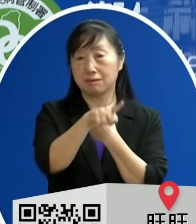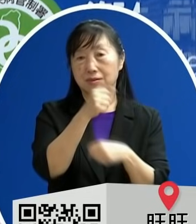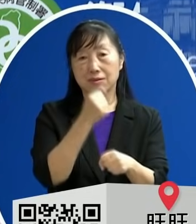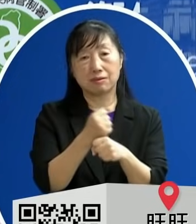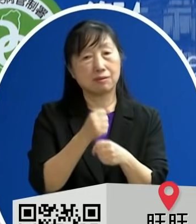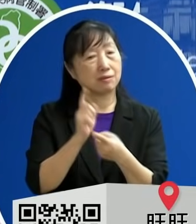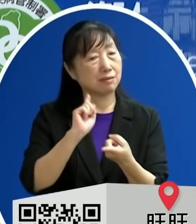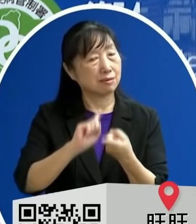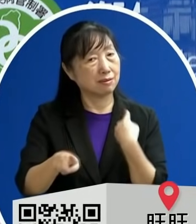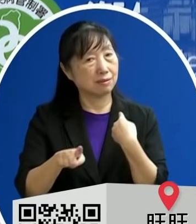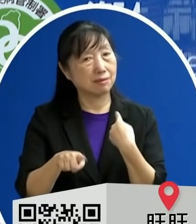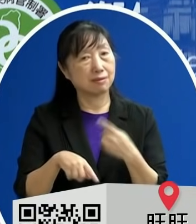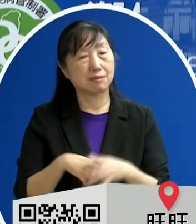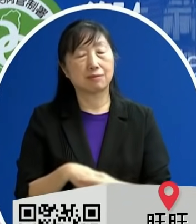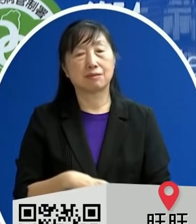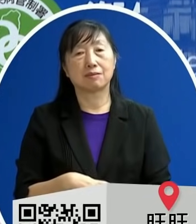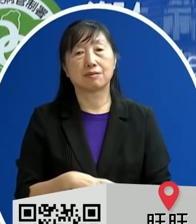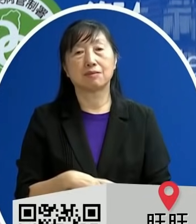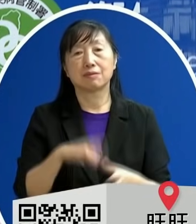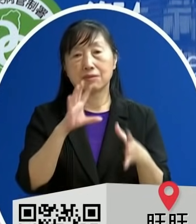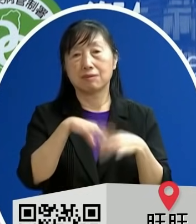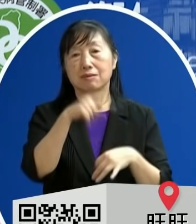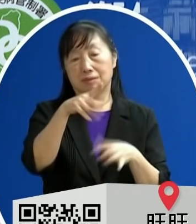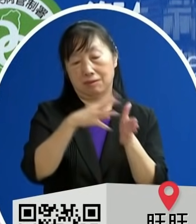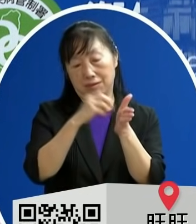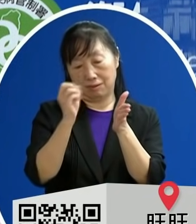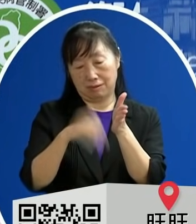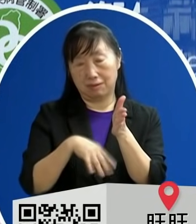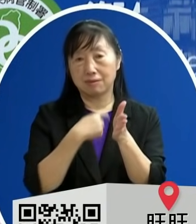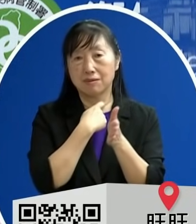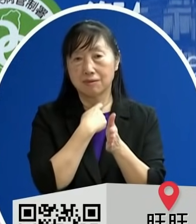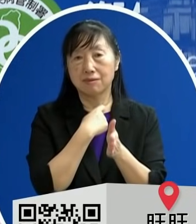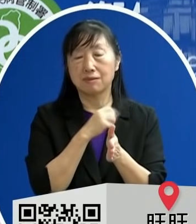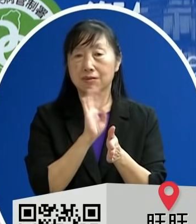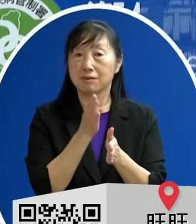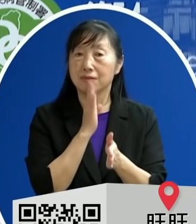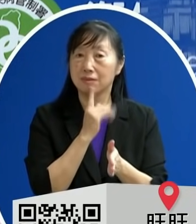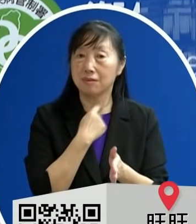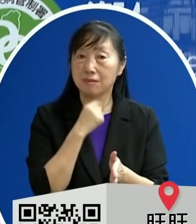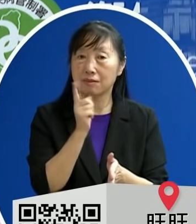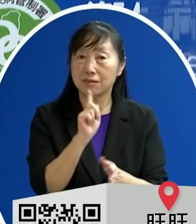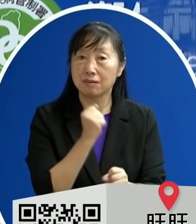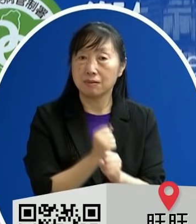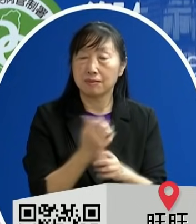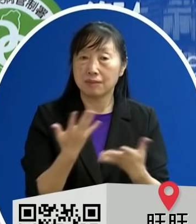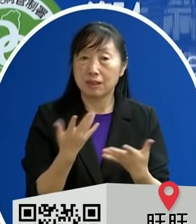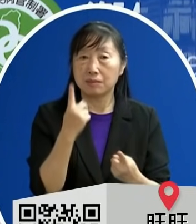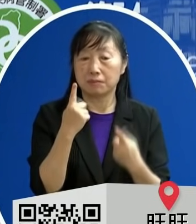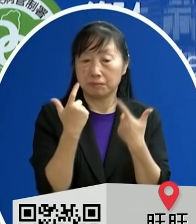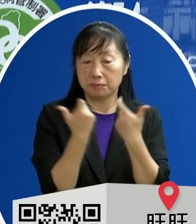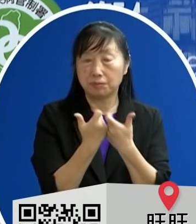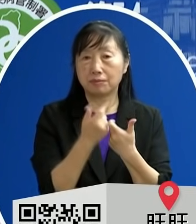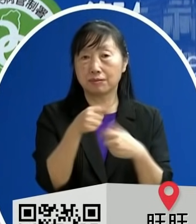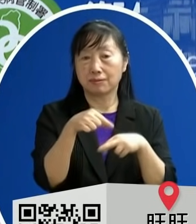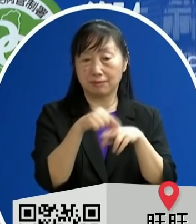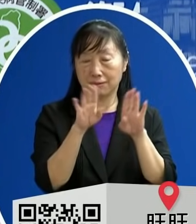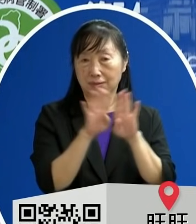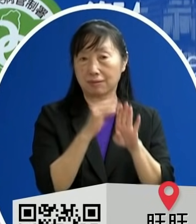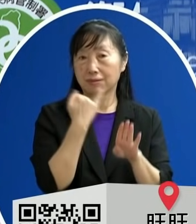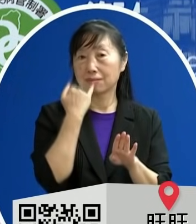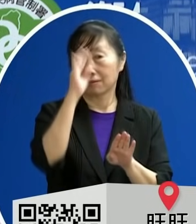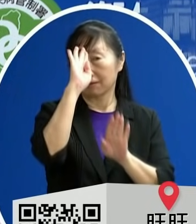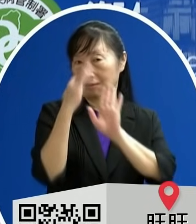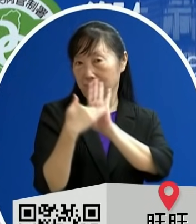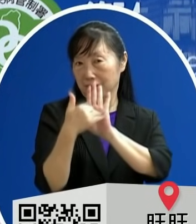不对法是不合的，我们是要撤销。但是呢，至于说怎么样做才能够让金门的防疫能够